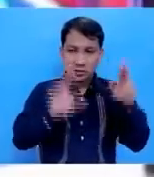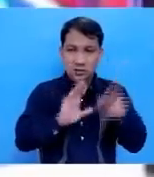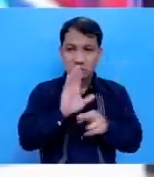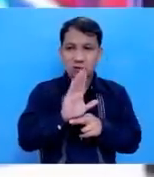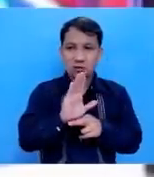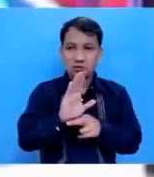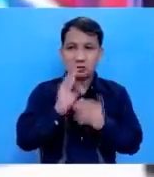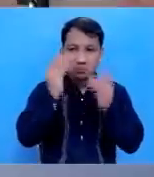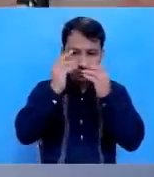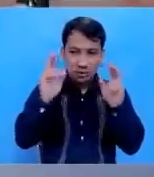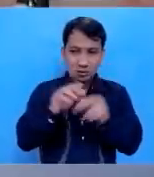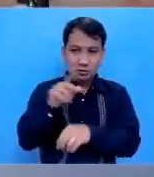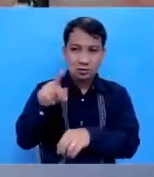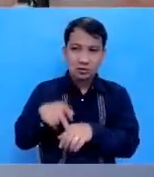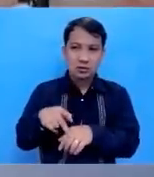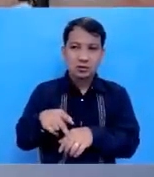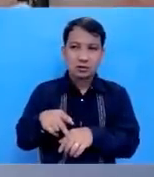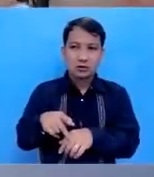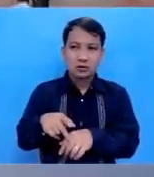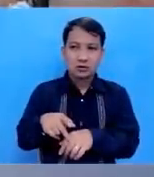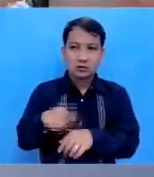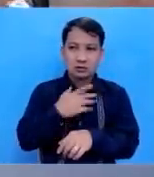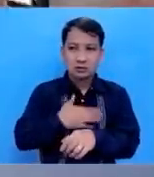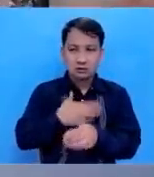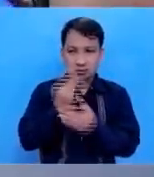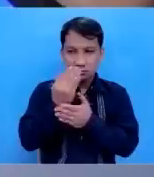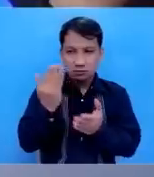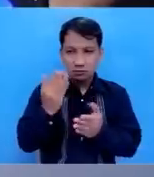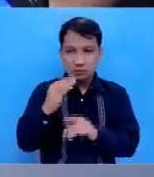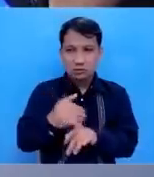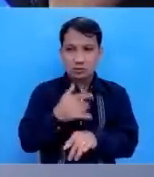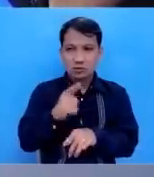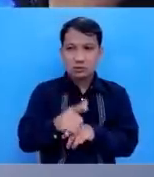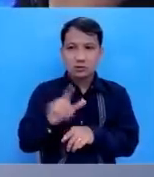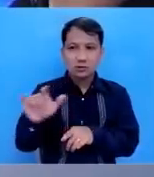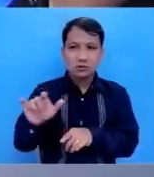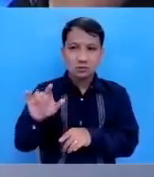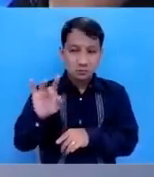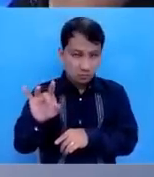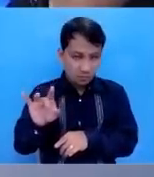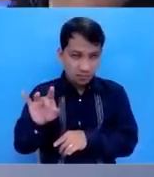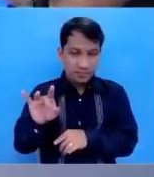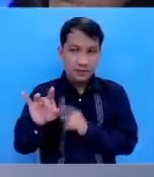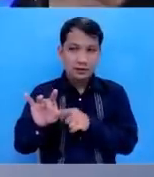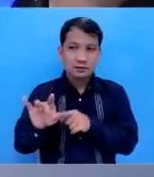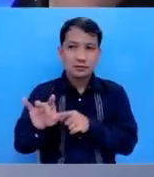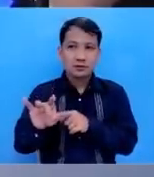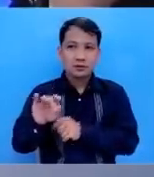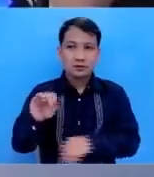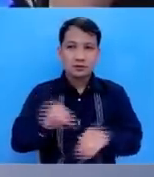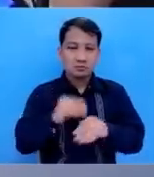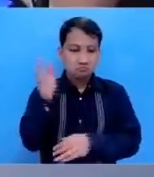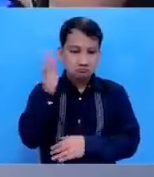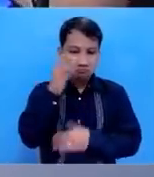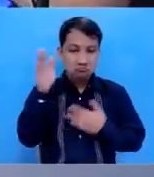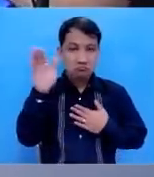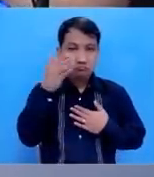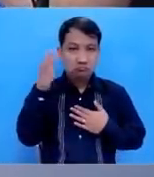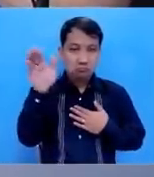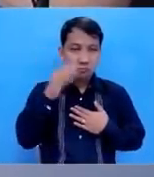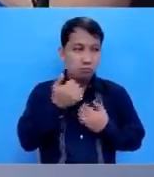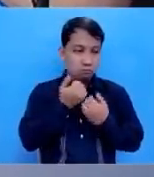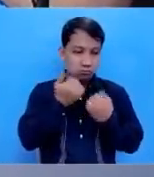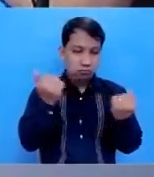bayan. Tinatakot sila. Hello? So July 8, nagkaroon ng sa flag raising ceremony. Nag-announce